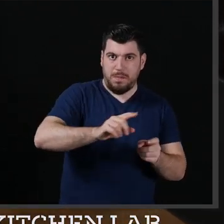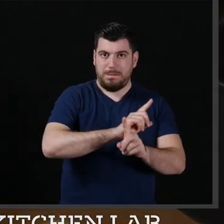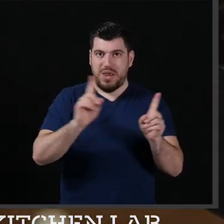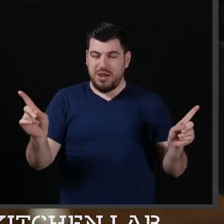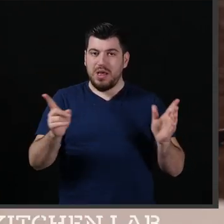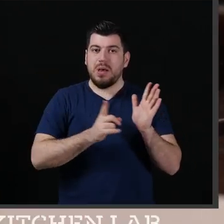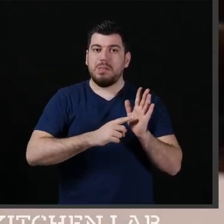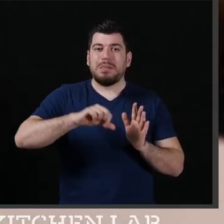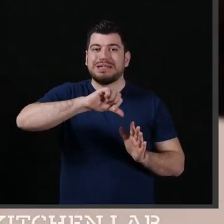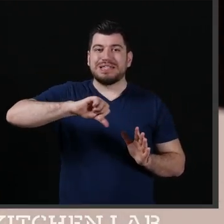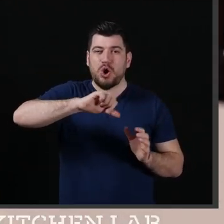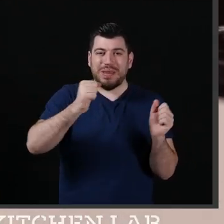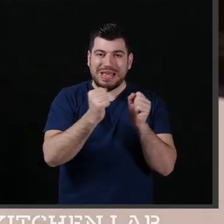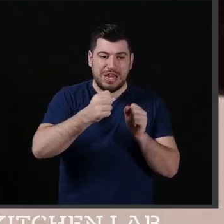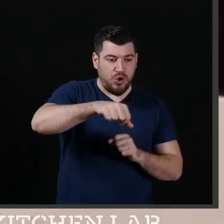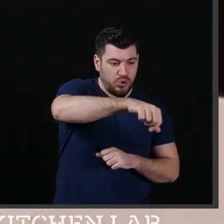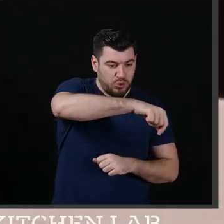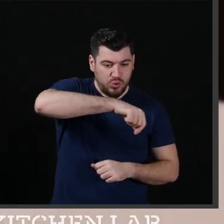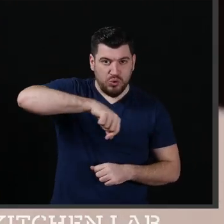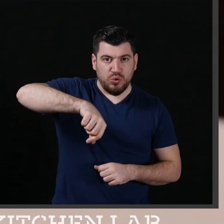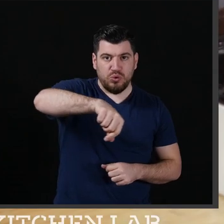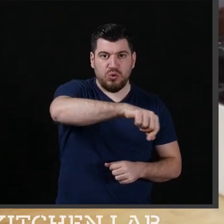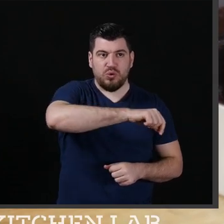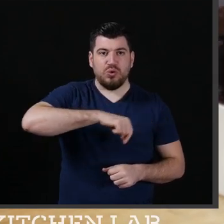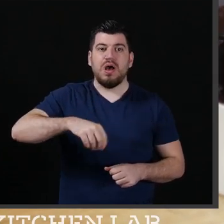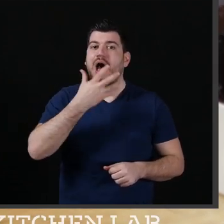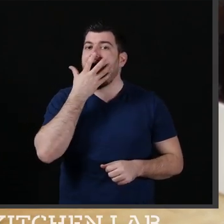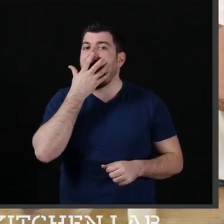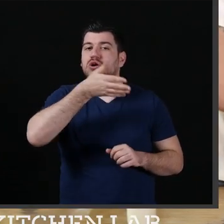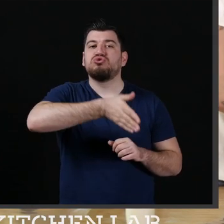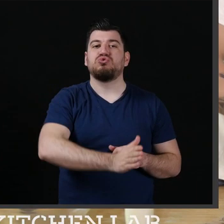κρύο σιρόπι στη ζεστή σοκολατόπιτα.